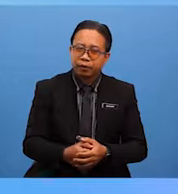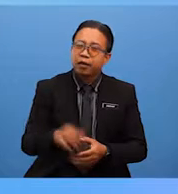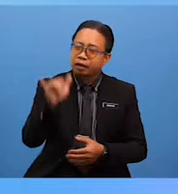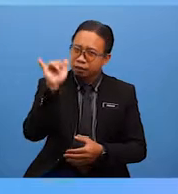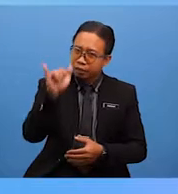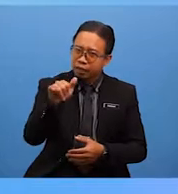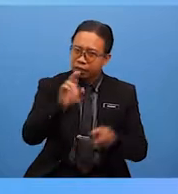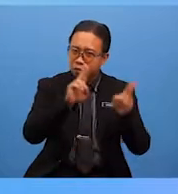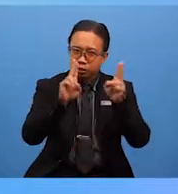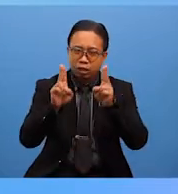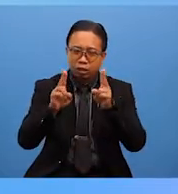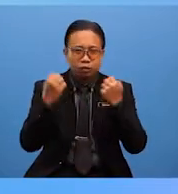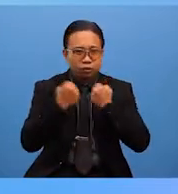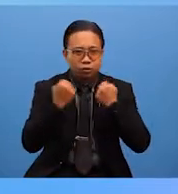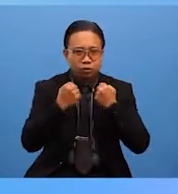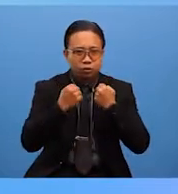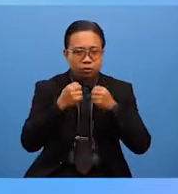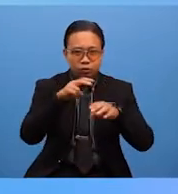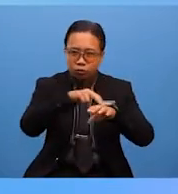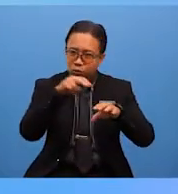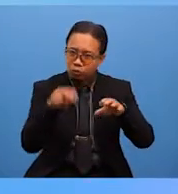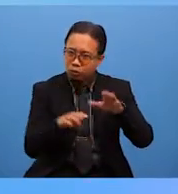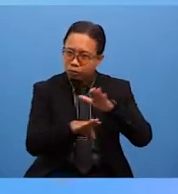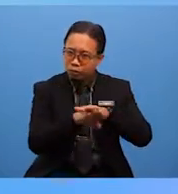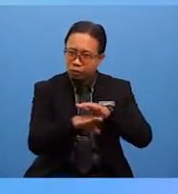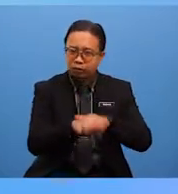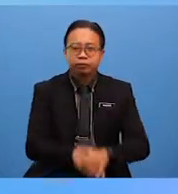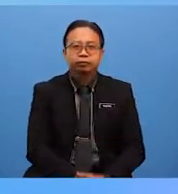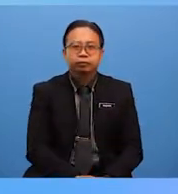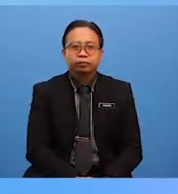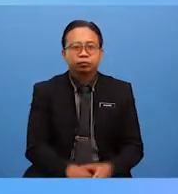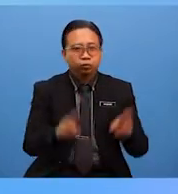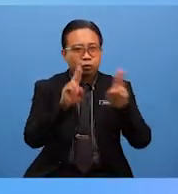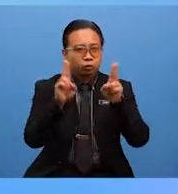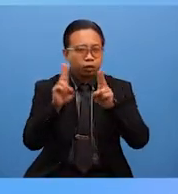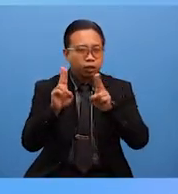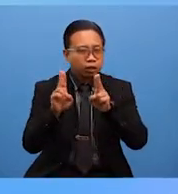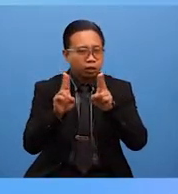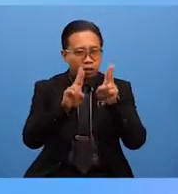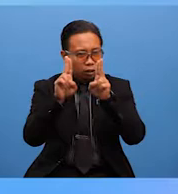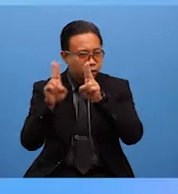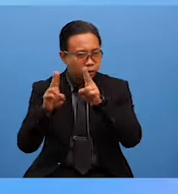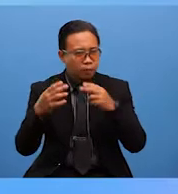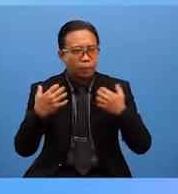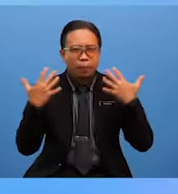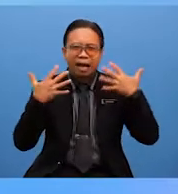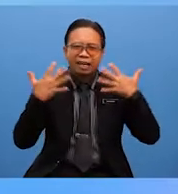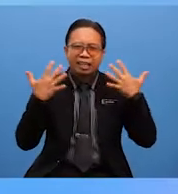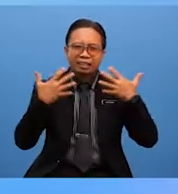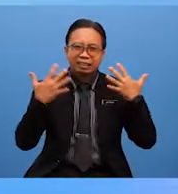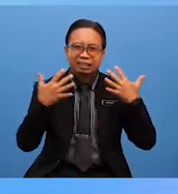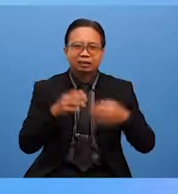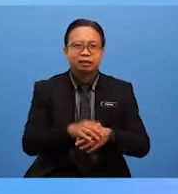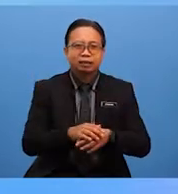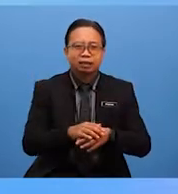udara sejuk ini akan turun ke bawah udara panas di dalam bilik tersebut kurang tumpat